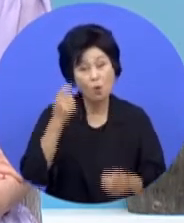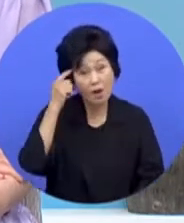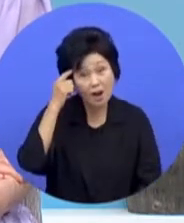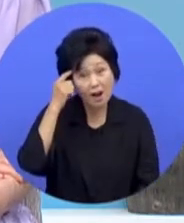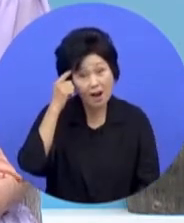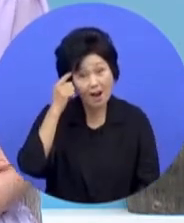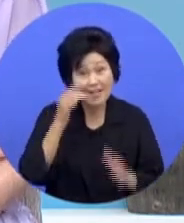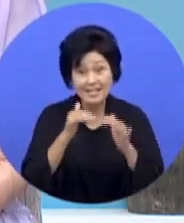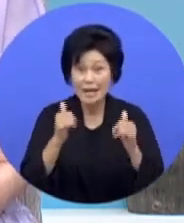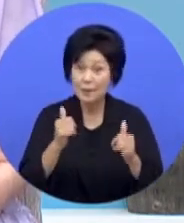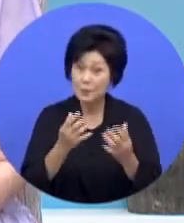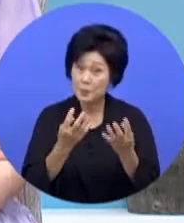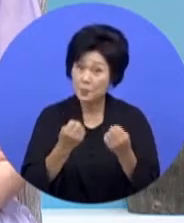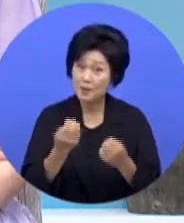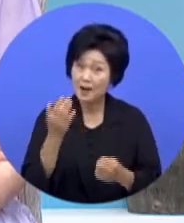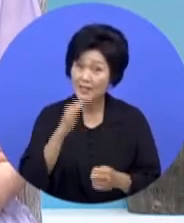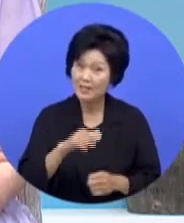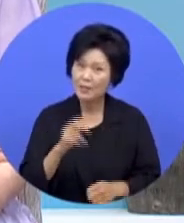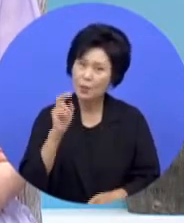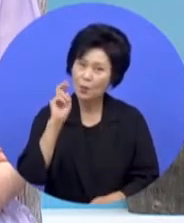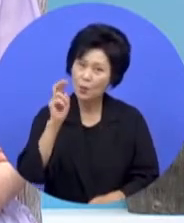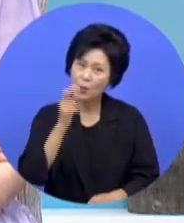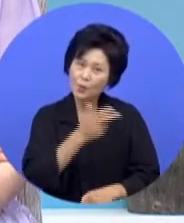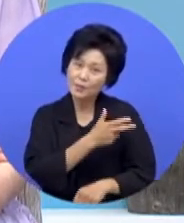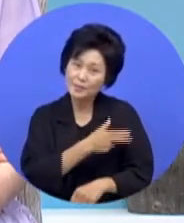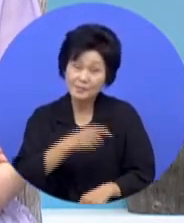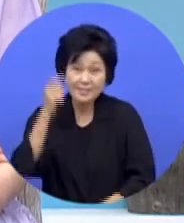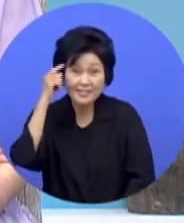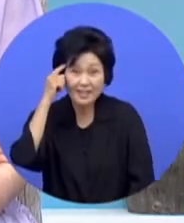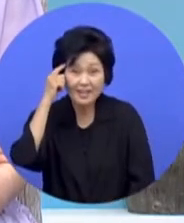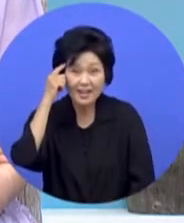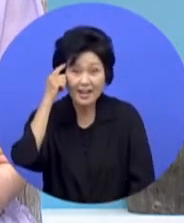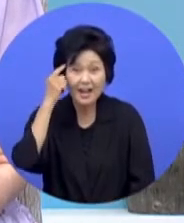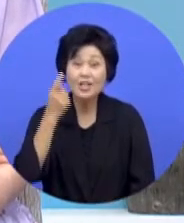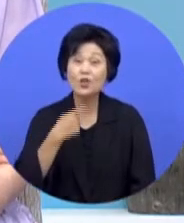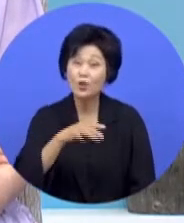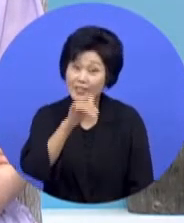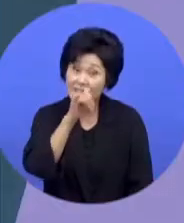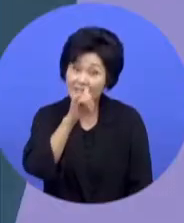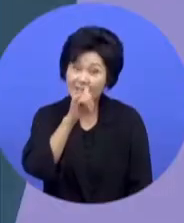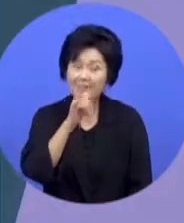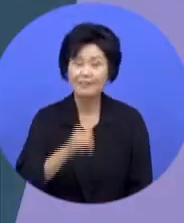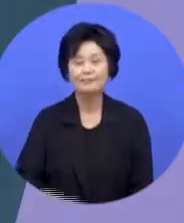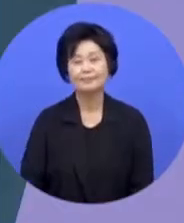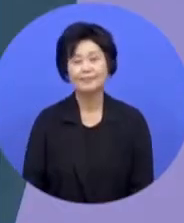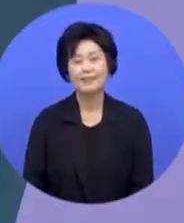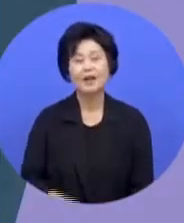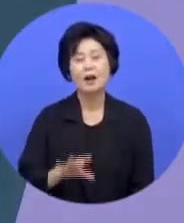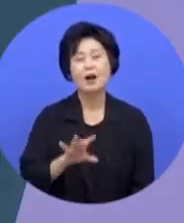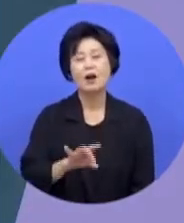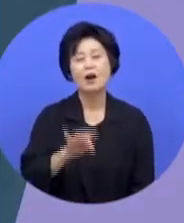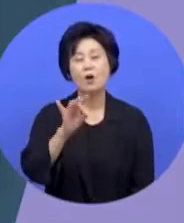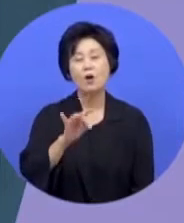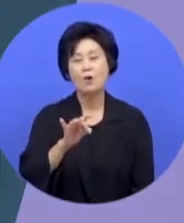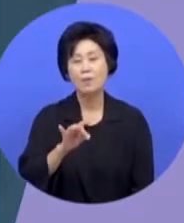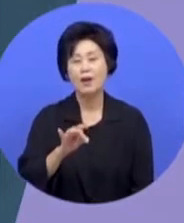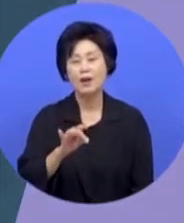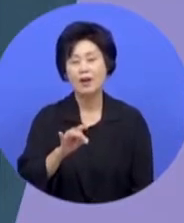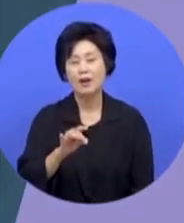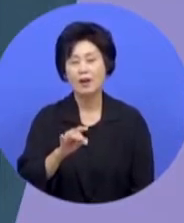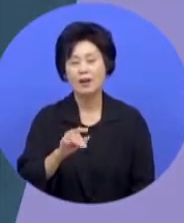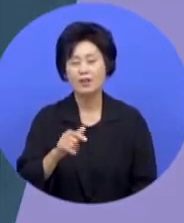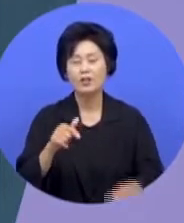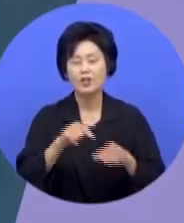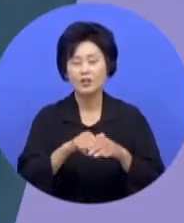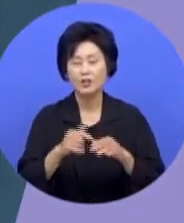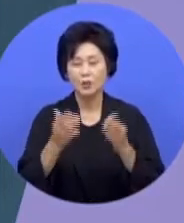생각 안 해보셨어요? 혹시 집사님도 그런 생각 해봤어요? 사실 처음엔 너무 기대가 컸죠. 너무나도 감사했는데